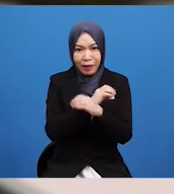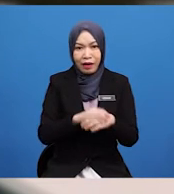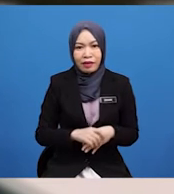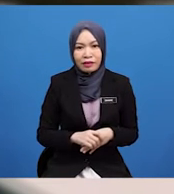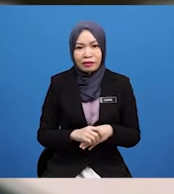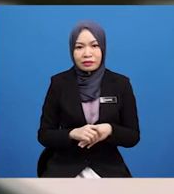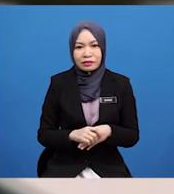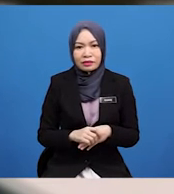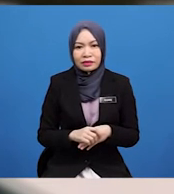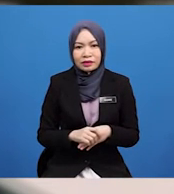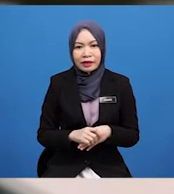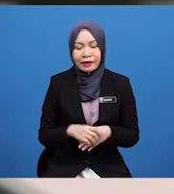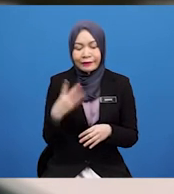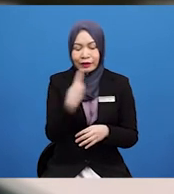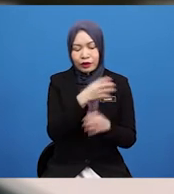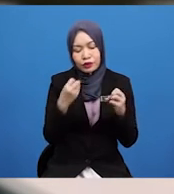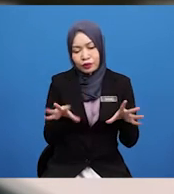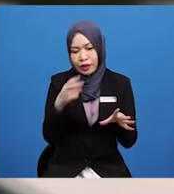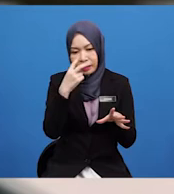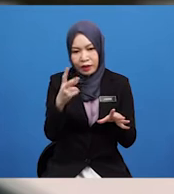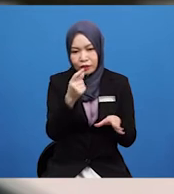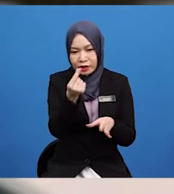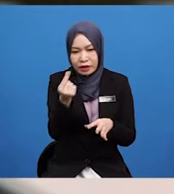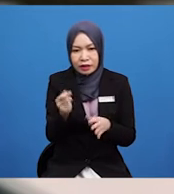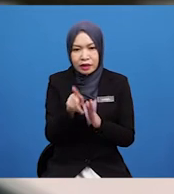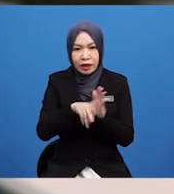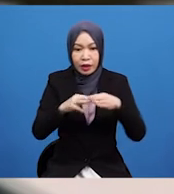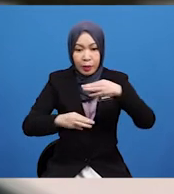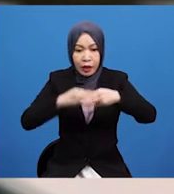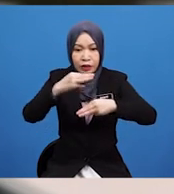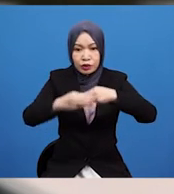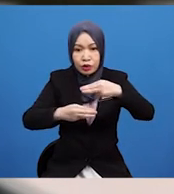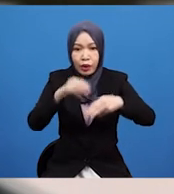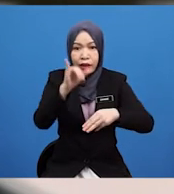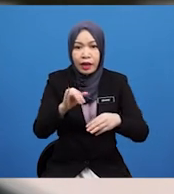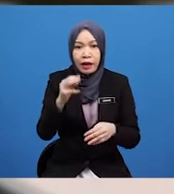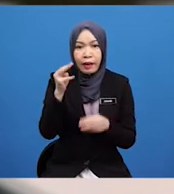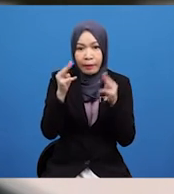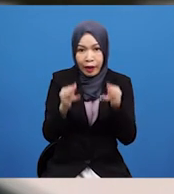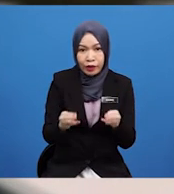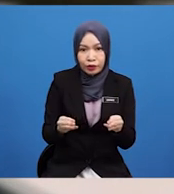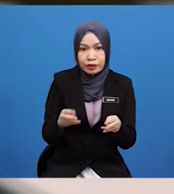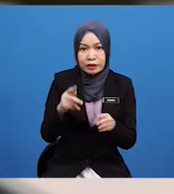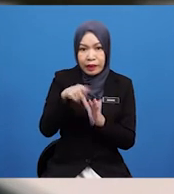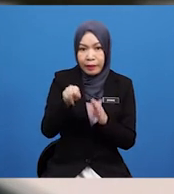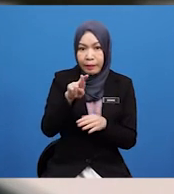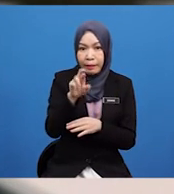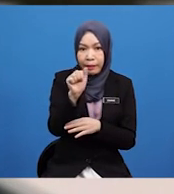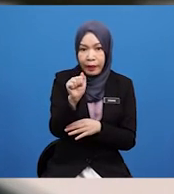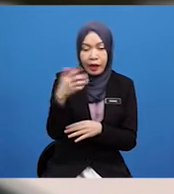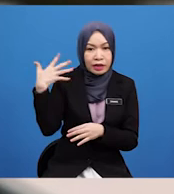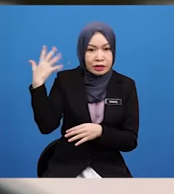telah melihat sedikit demi sedikit kemajuan yang manusia prasejarah telah hasilkan